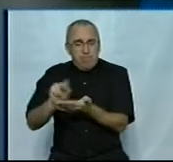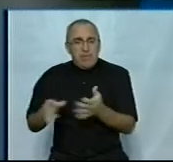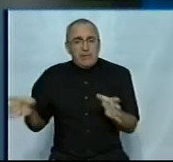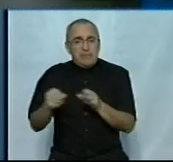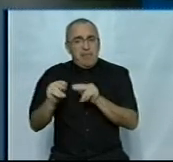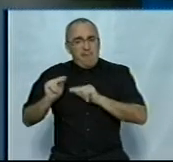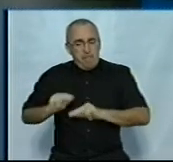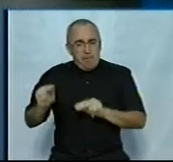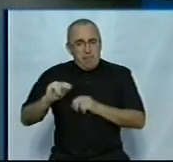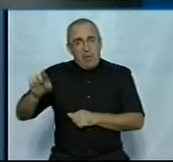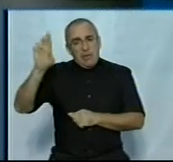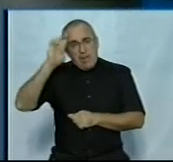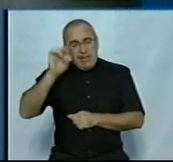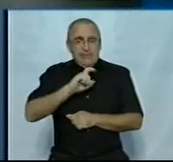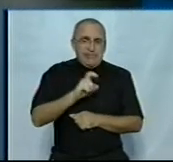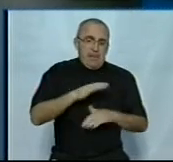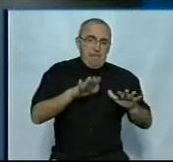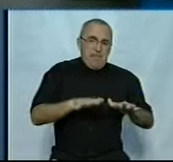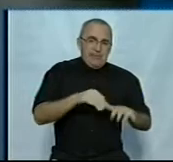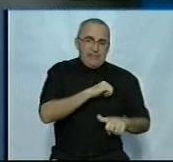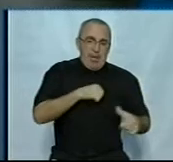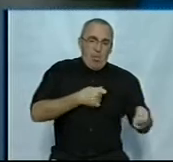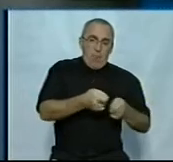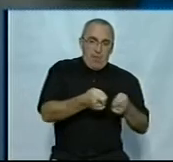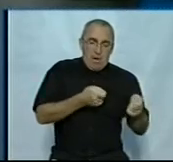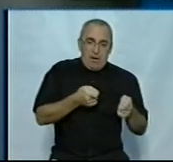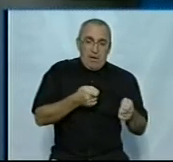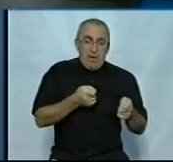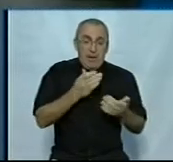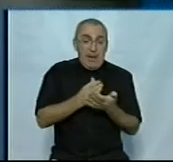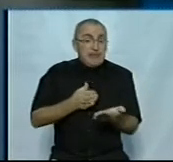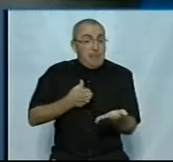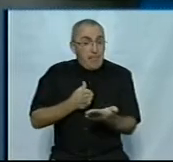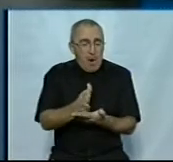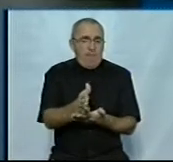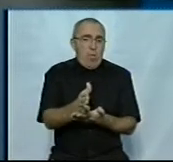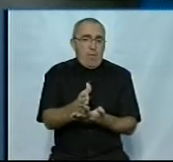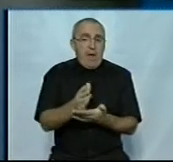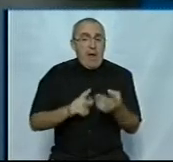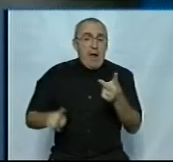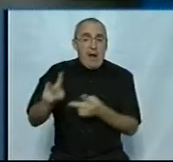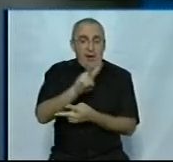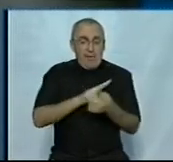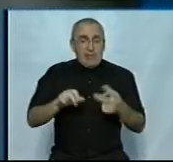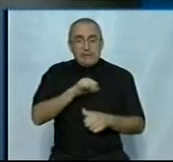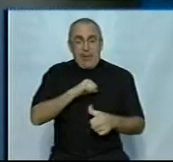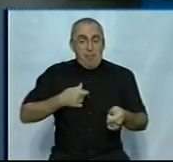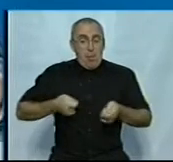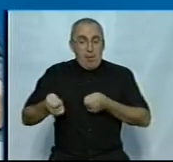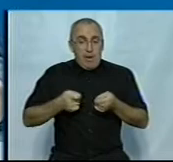співпраці держави з місцевим самоврядуванням. На те й спрямована реформа місцевого